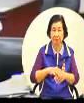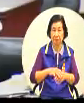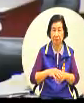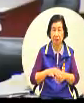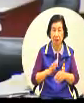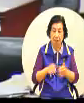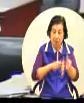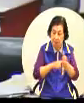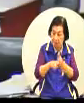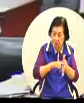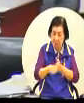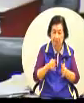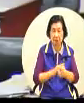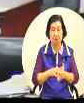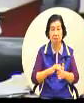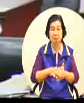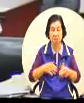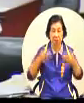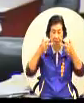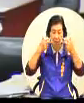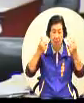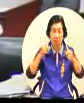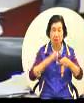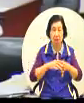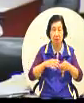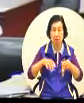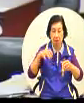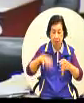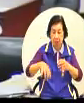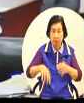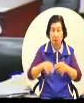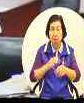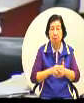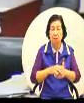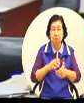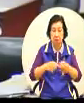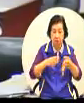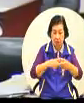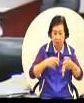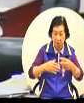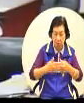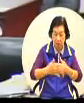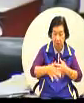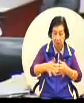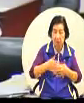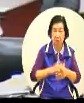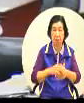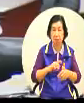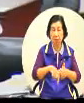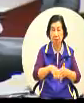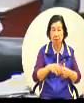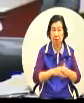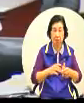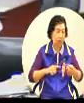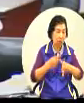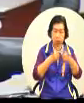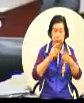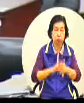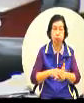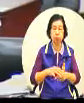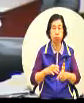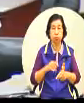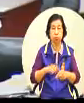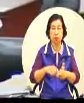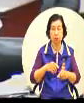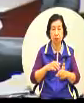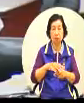市原乡部落需求的工程，应该要做调整，那么也会影响我们政党的形象，也